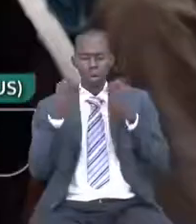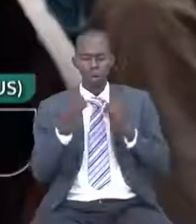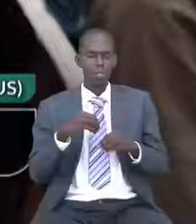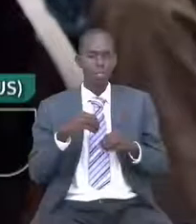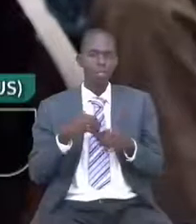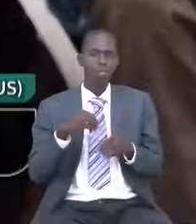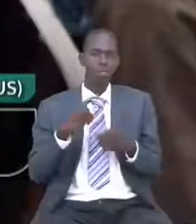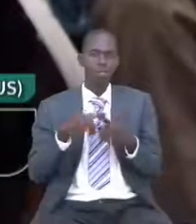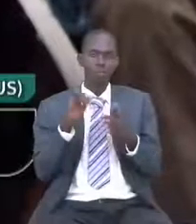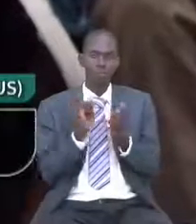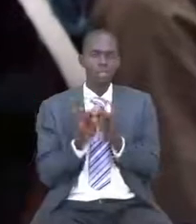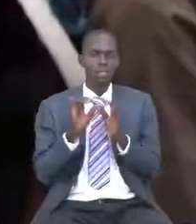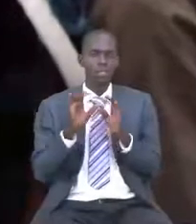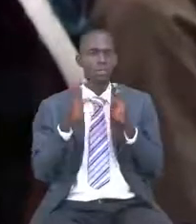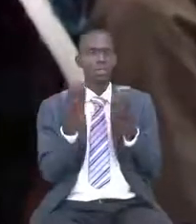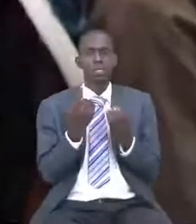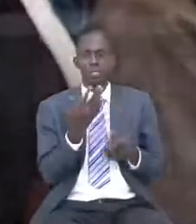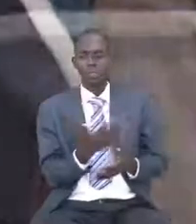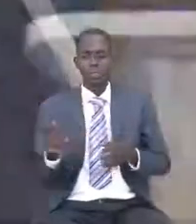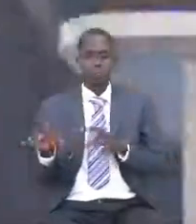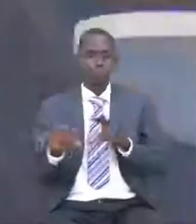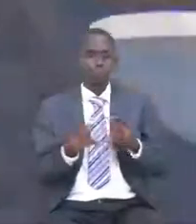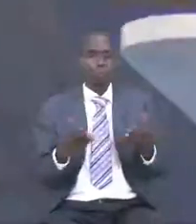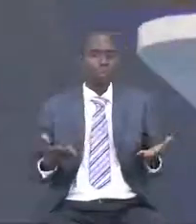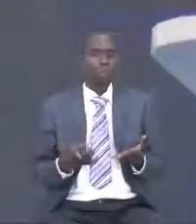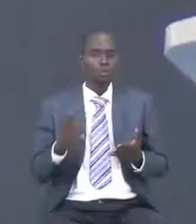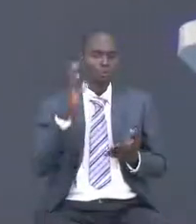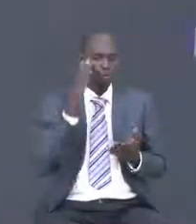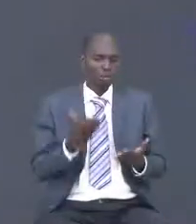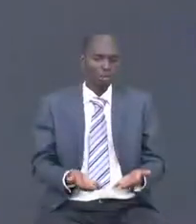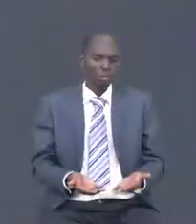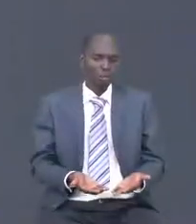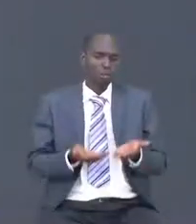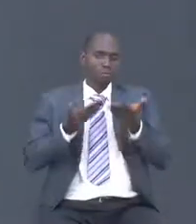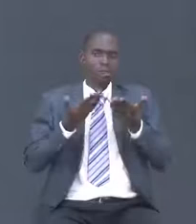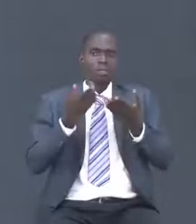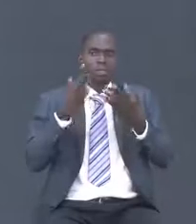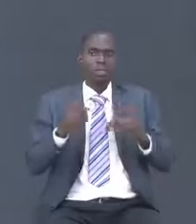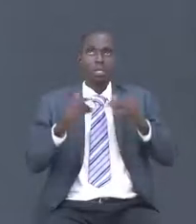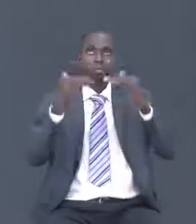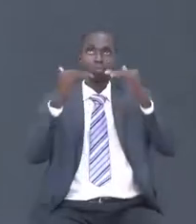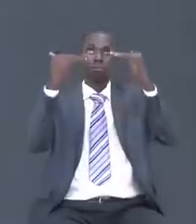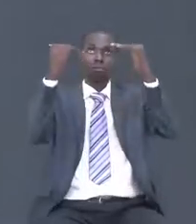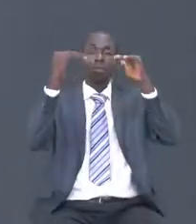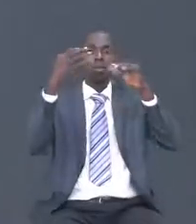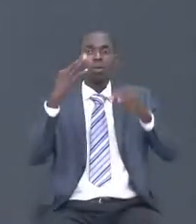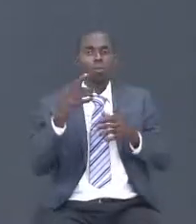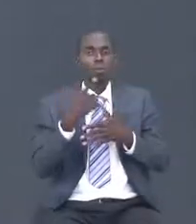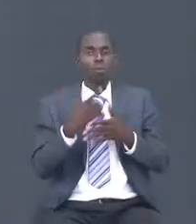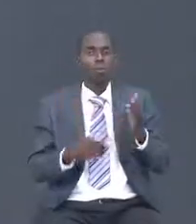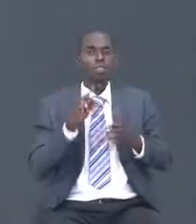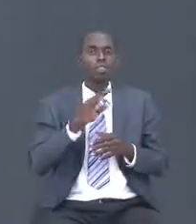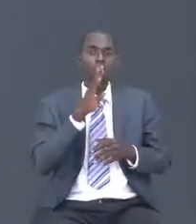communauté. Tu apportes la puissance dans cette communauté. Et les choses que tu fais là-bas, tu élèves